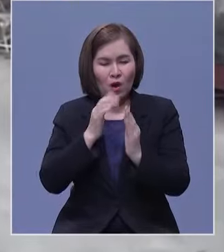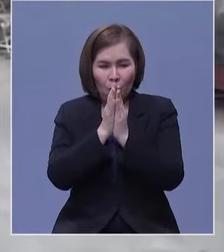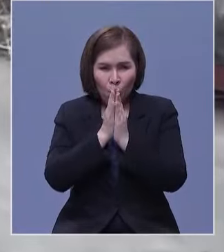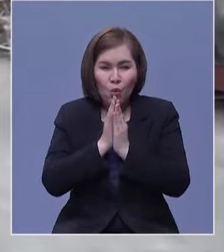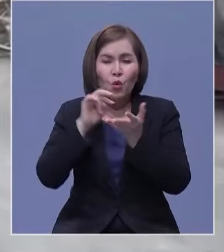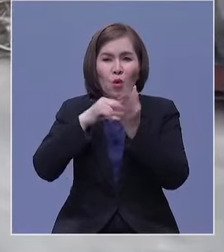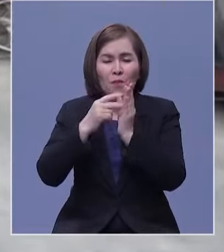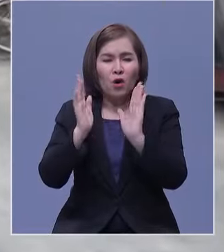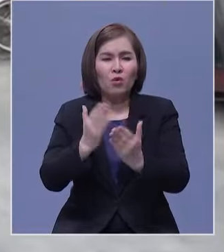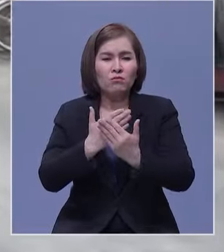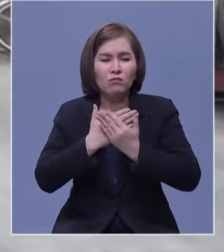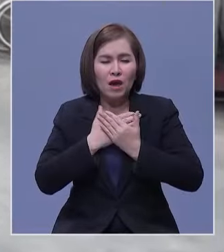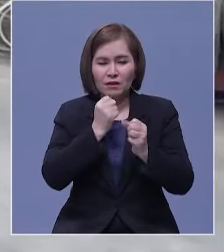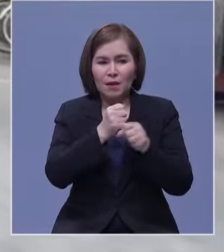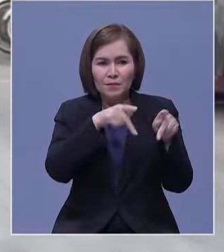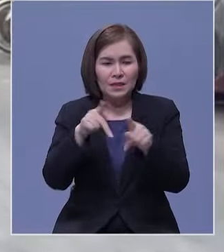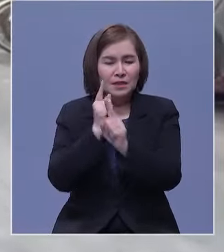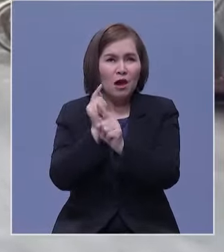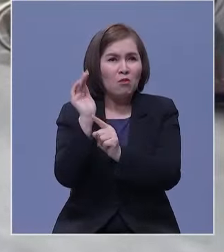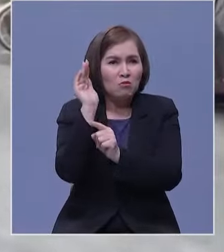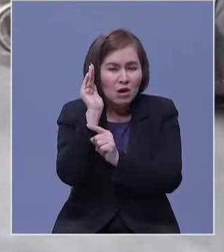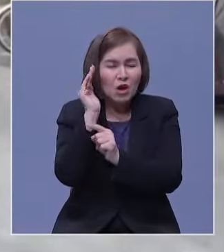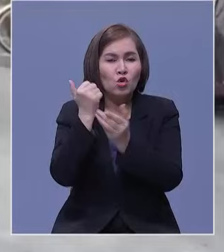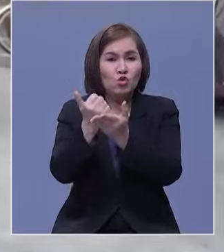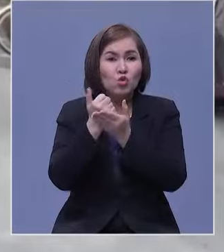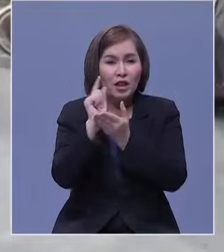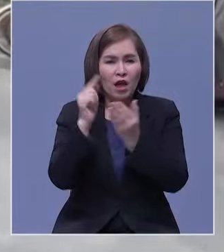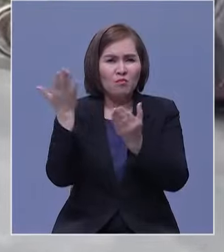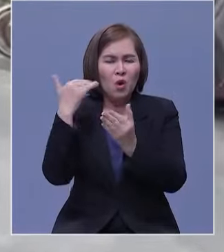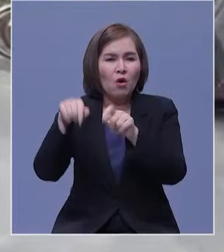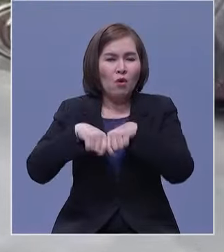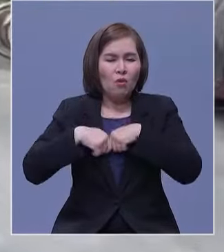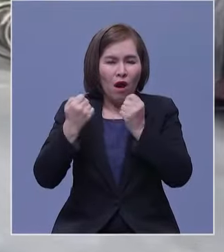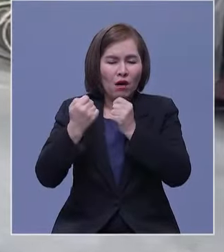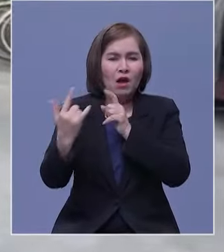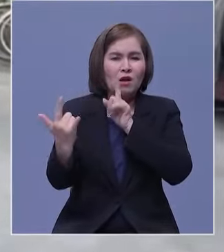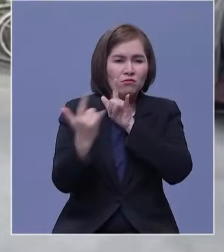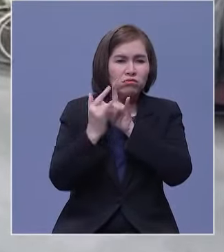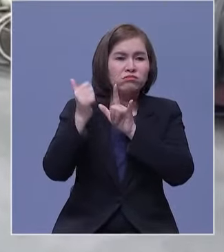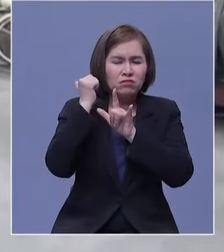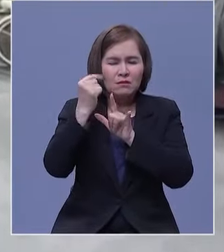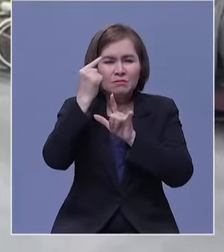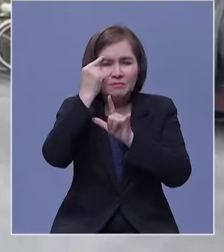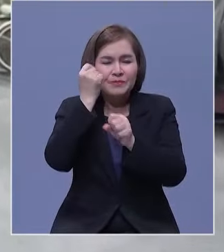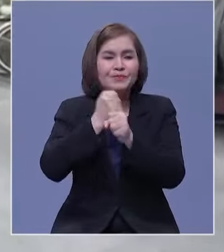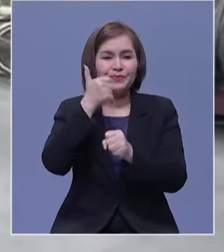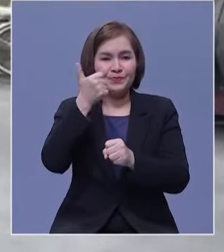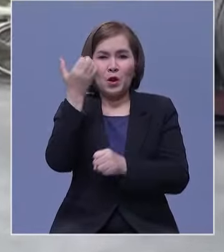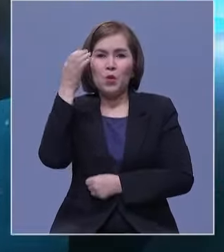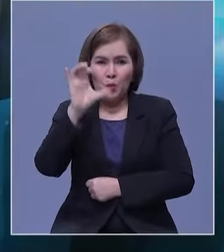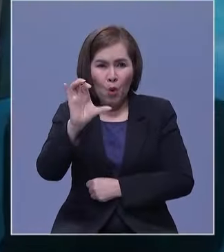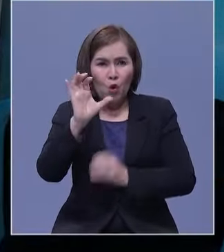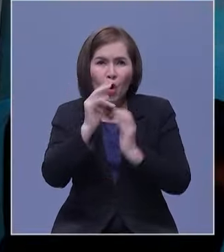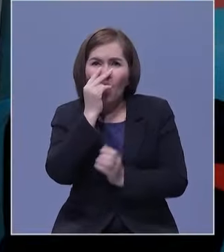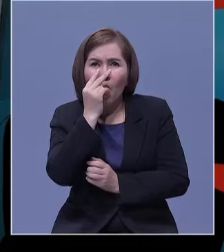สามารถที่จะทำพิธีกรรมทางไสยศาสตร์ทำให้คนรักเนี่ยกลับมาหากลับมารักได้เหมือนอย่างเก่านะคะผู้เสียหายคนนึง